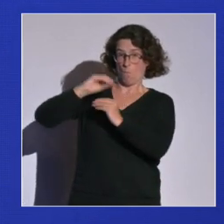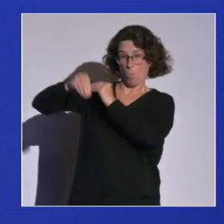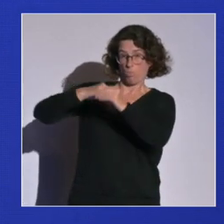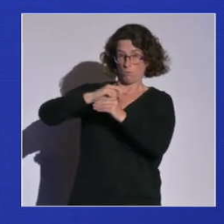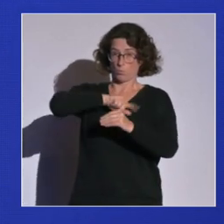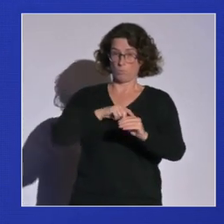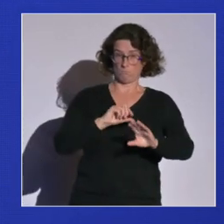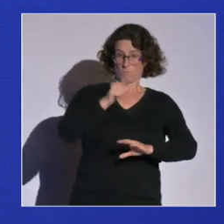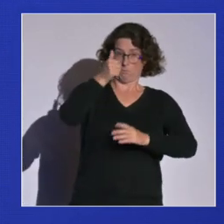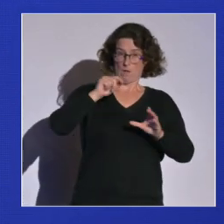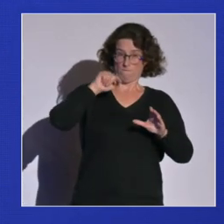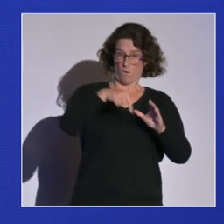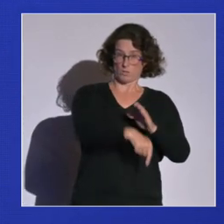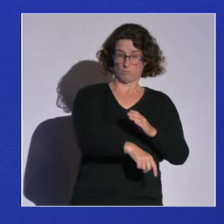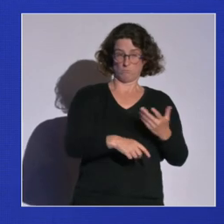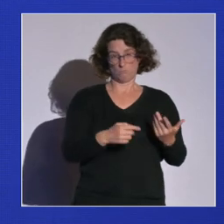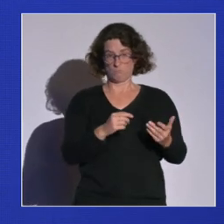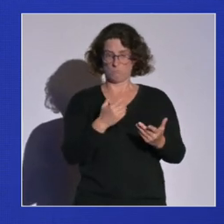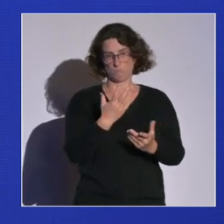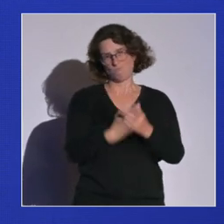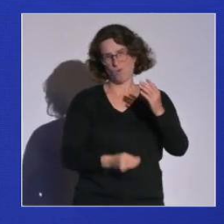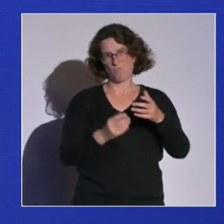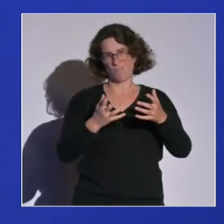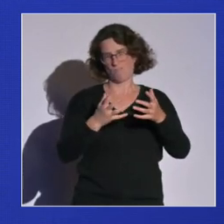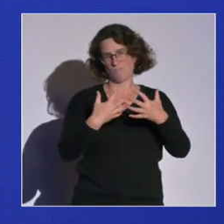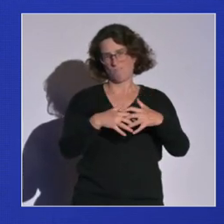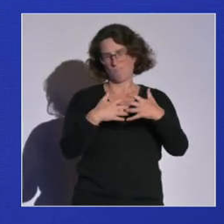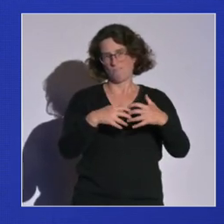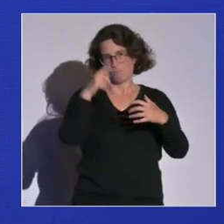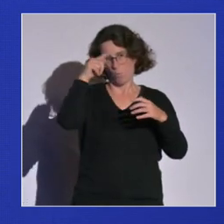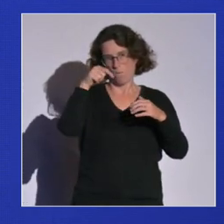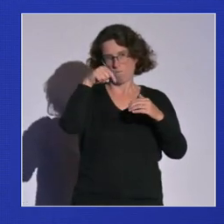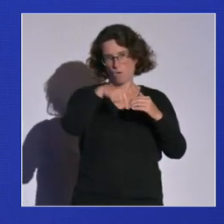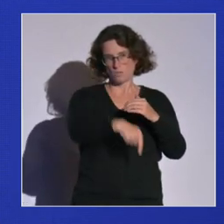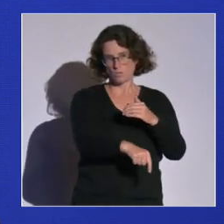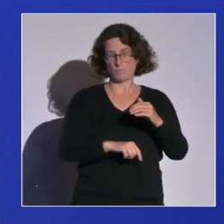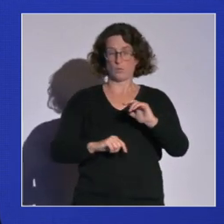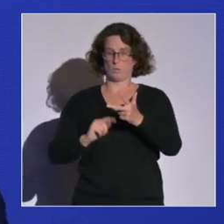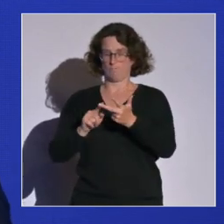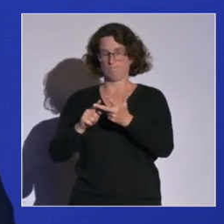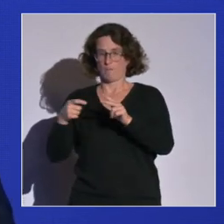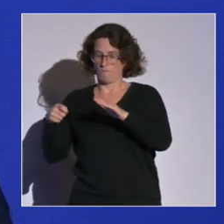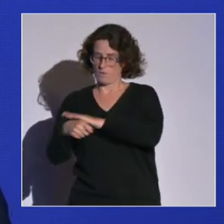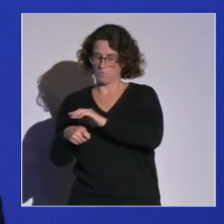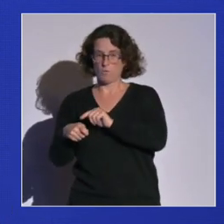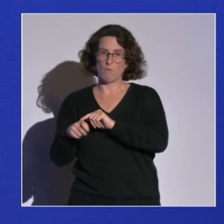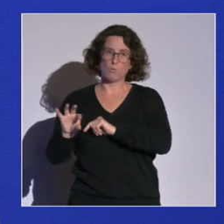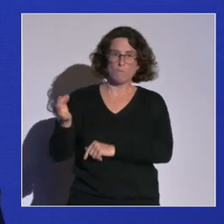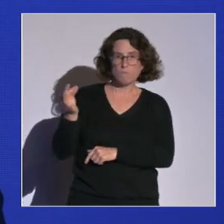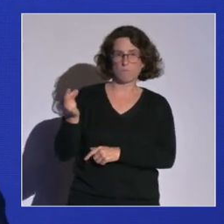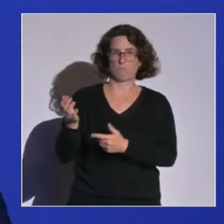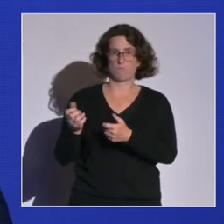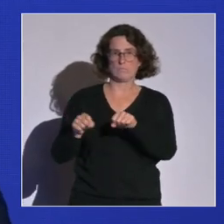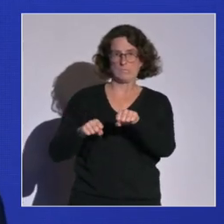et troisièmement faut trouver un système de financement parce que la différence entre entre cette installation